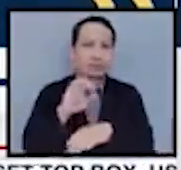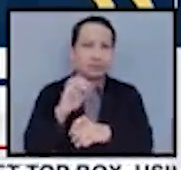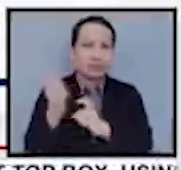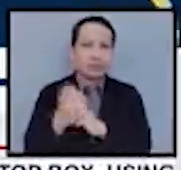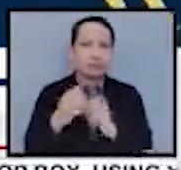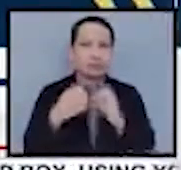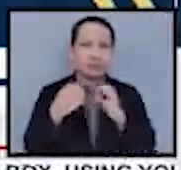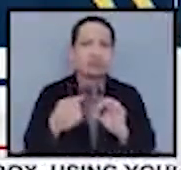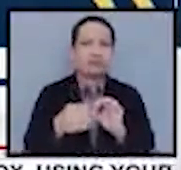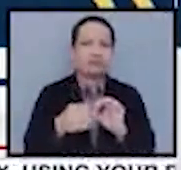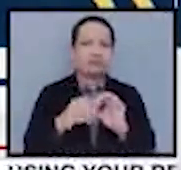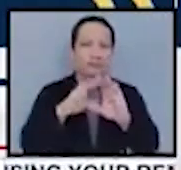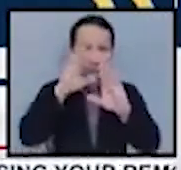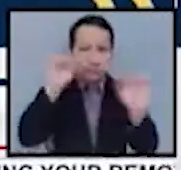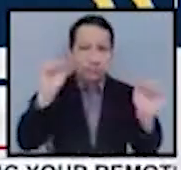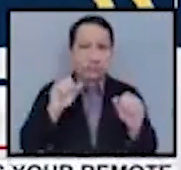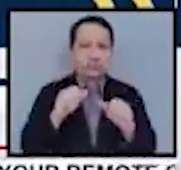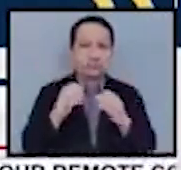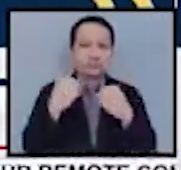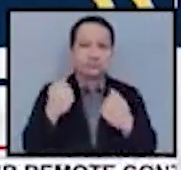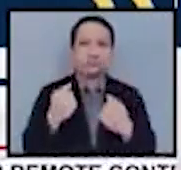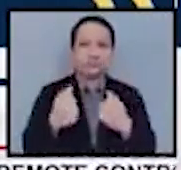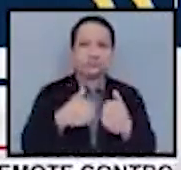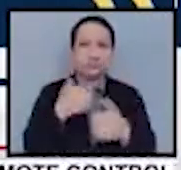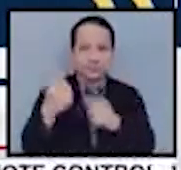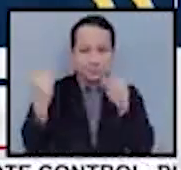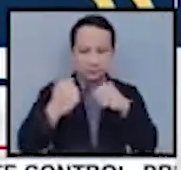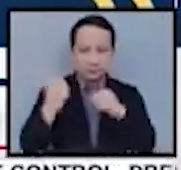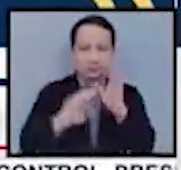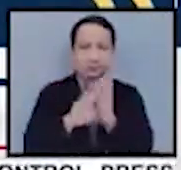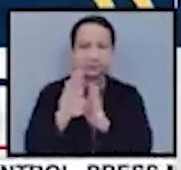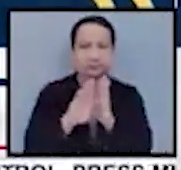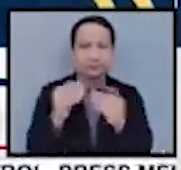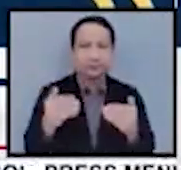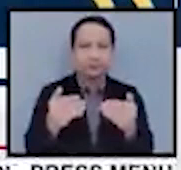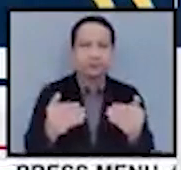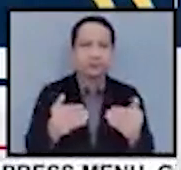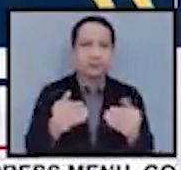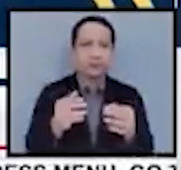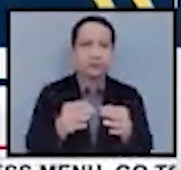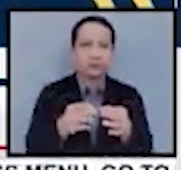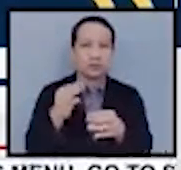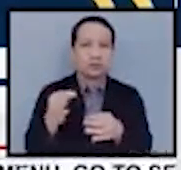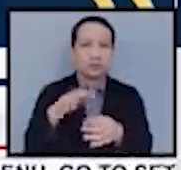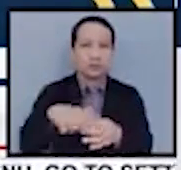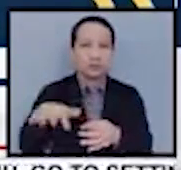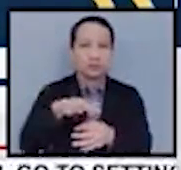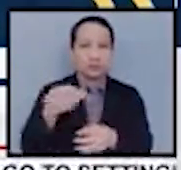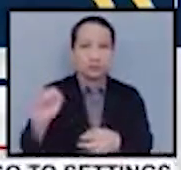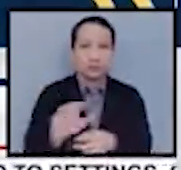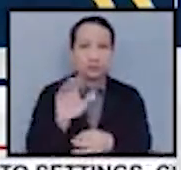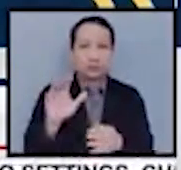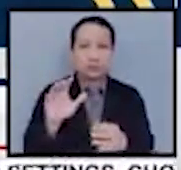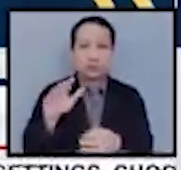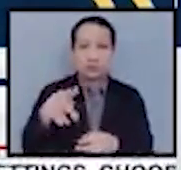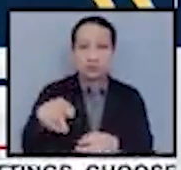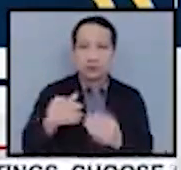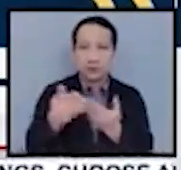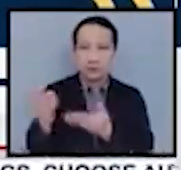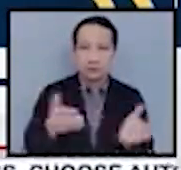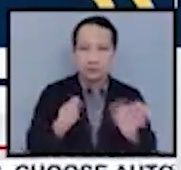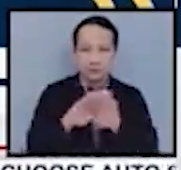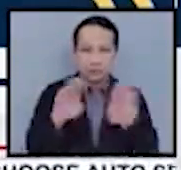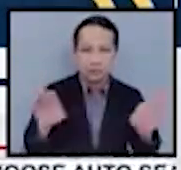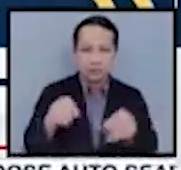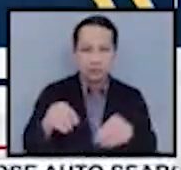Pangulo, malaki ang potensyal ng kasunduan para sa pagsusulong ng kaunlaran sa Asia-Pacific region at nagbubukas ng mga oportunidad